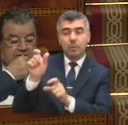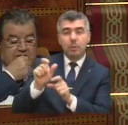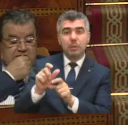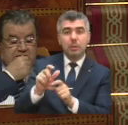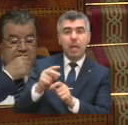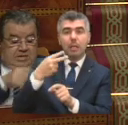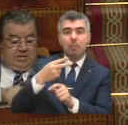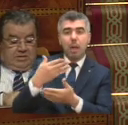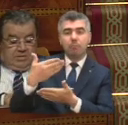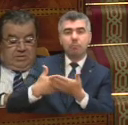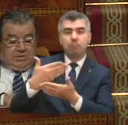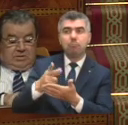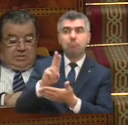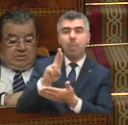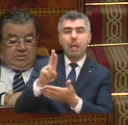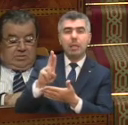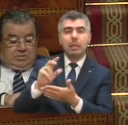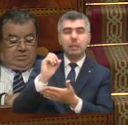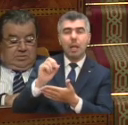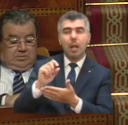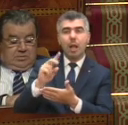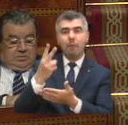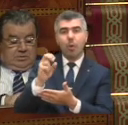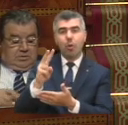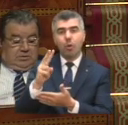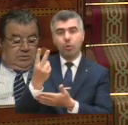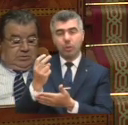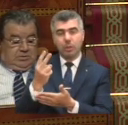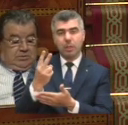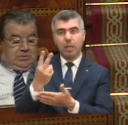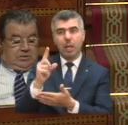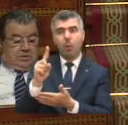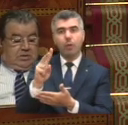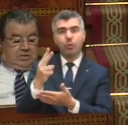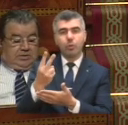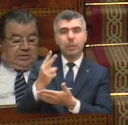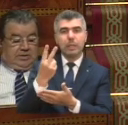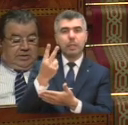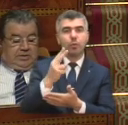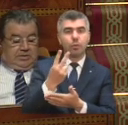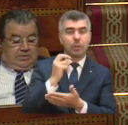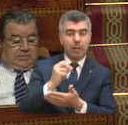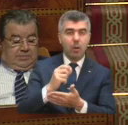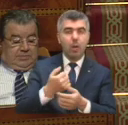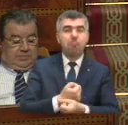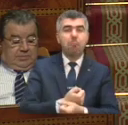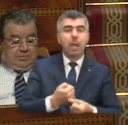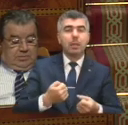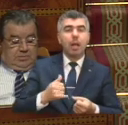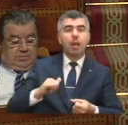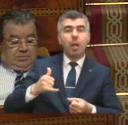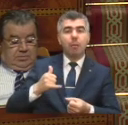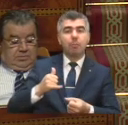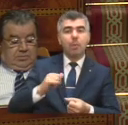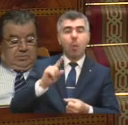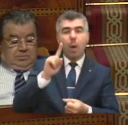الخطب متتاليه ديال 2020 21 22 فيما يتعلق بارتفاع البطاله في الشباب؟ واحد على اربعه